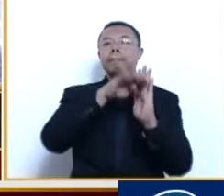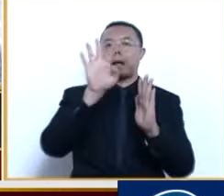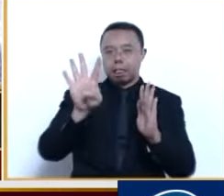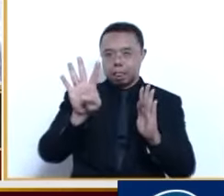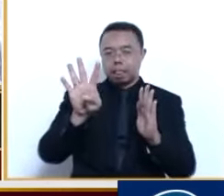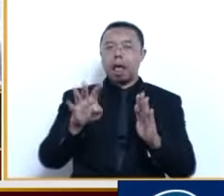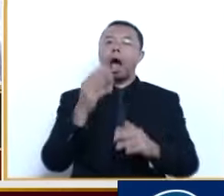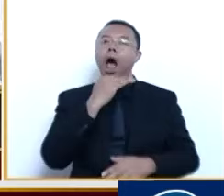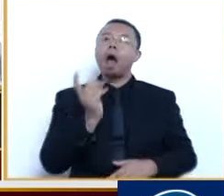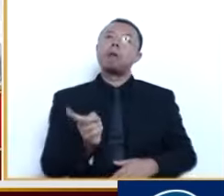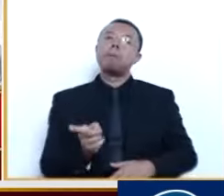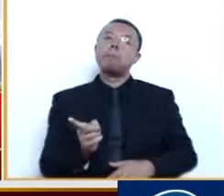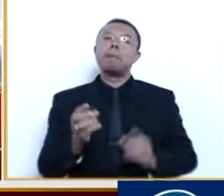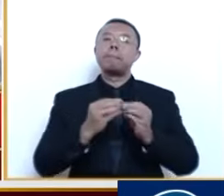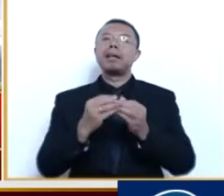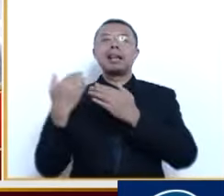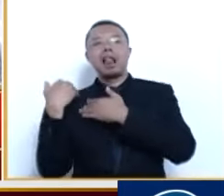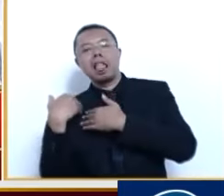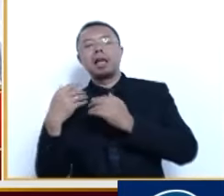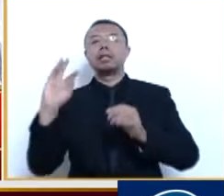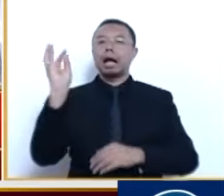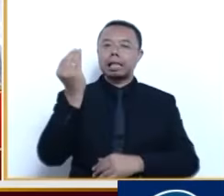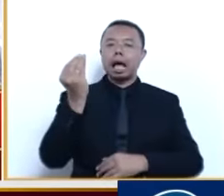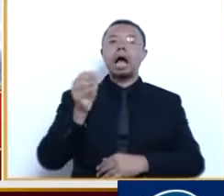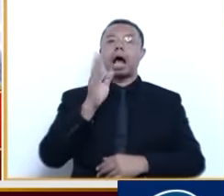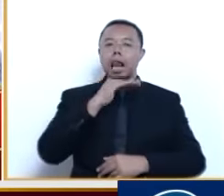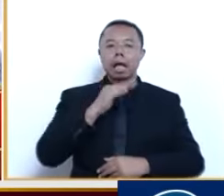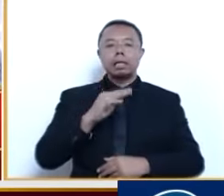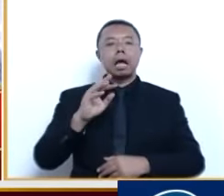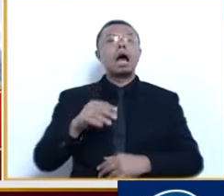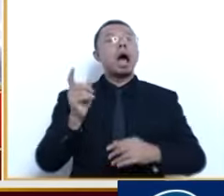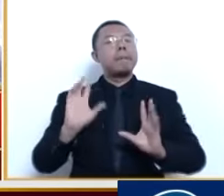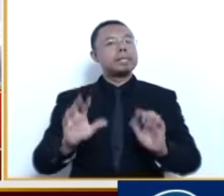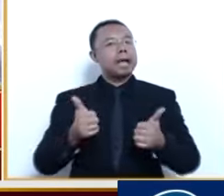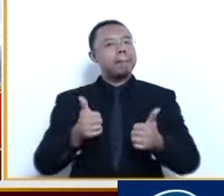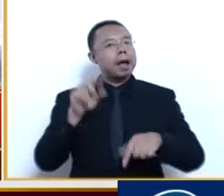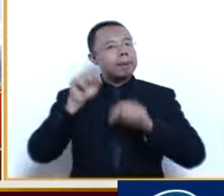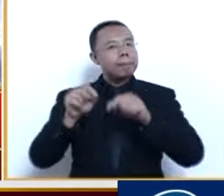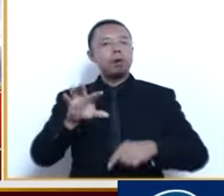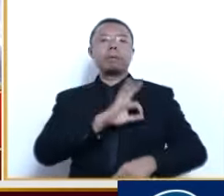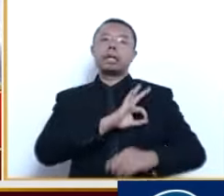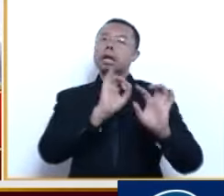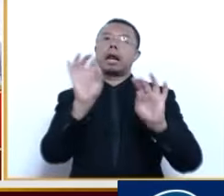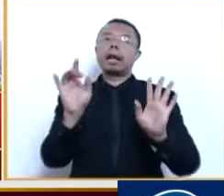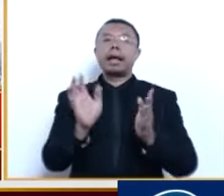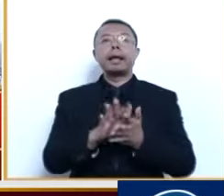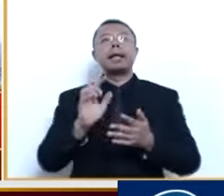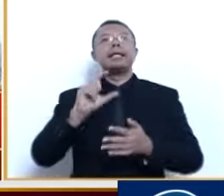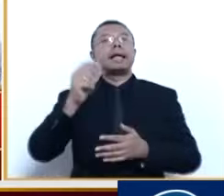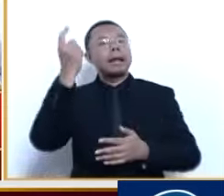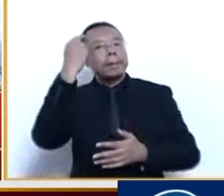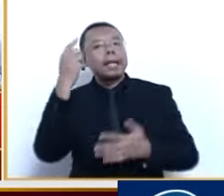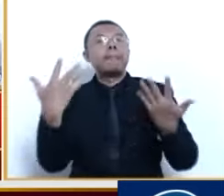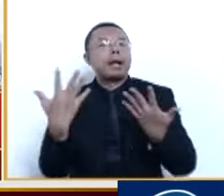dengan alasan katanya bikin beban Jakarta dengan alasan katanya persiapan Pilpres jadi ideologinya itu ke